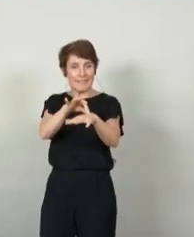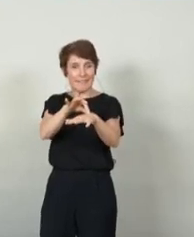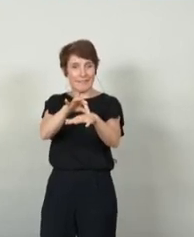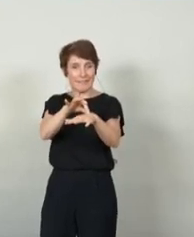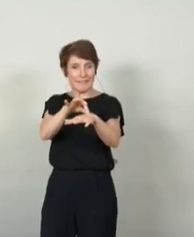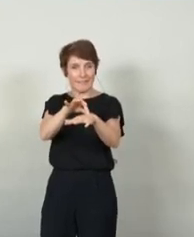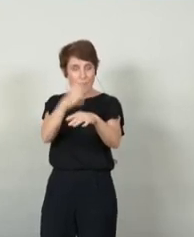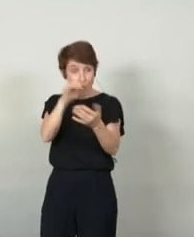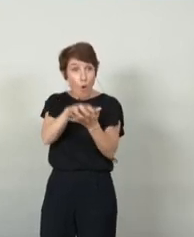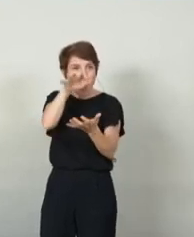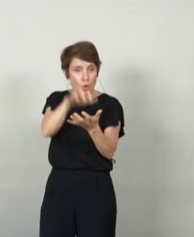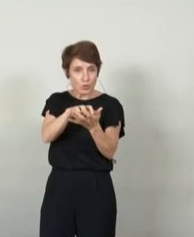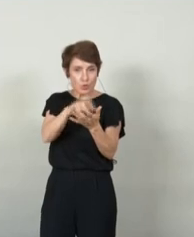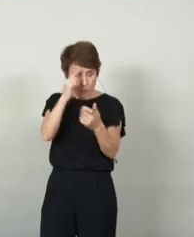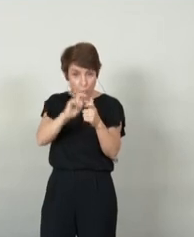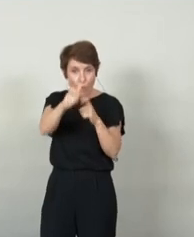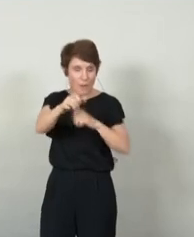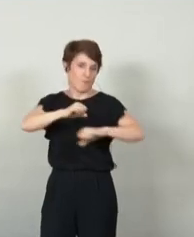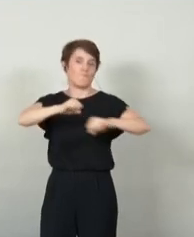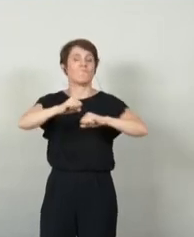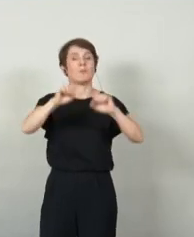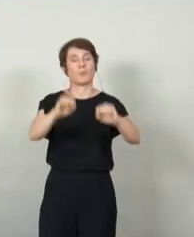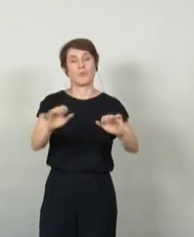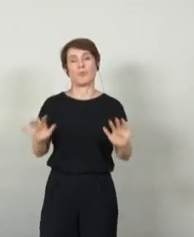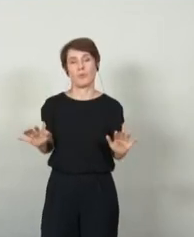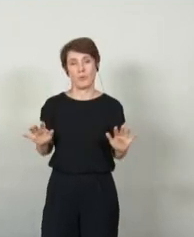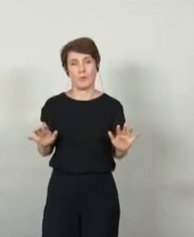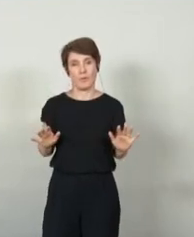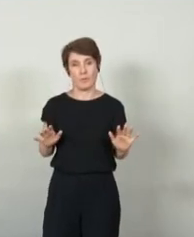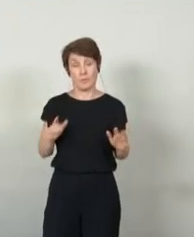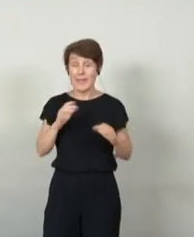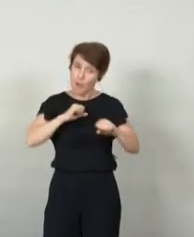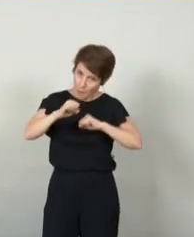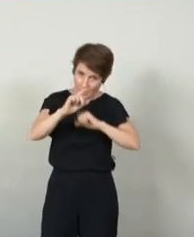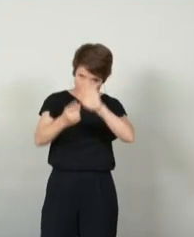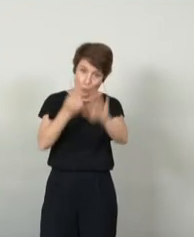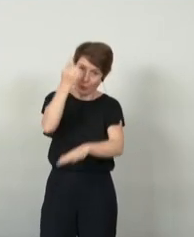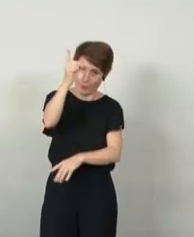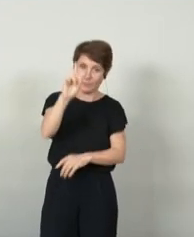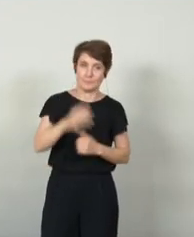de passer à l'engagement et surtout de s'inscrire sur du long terme